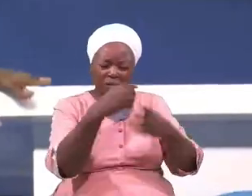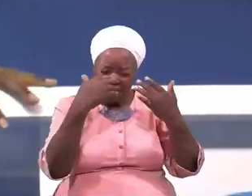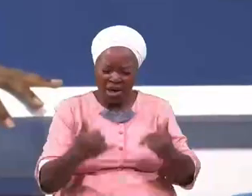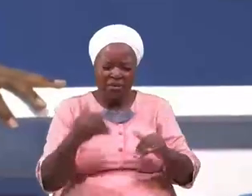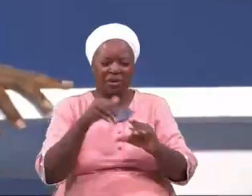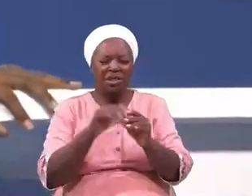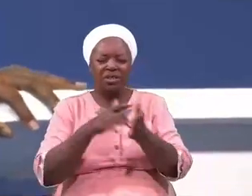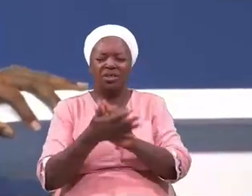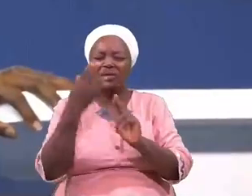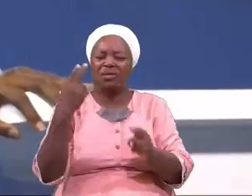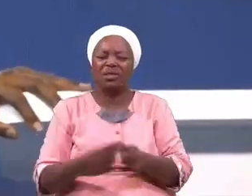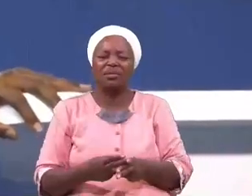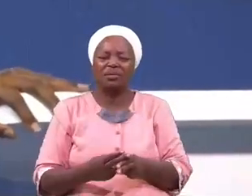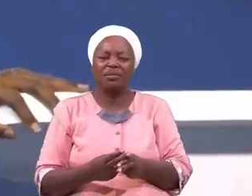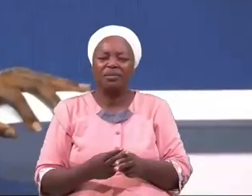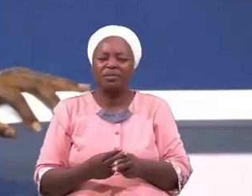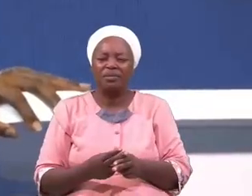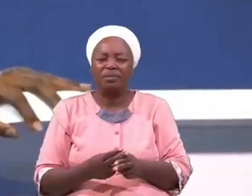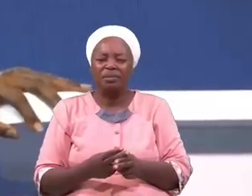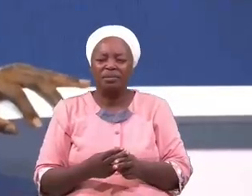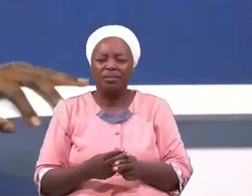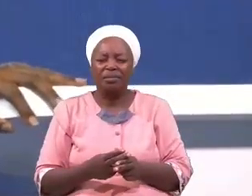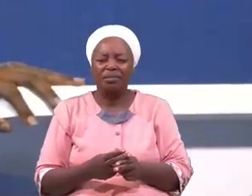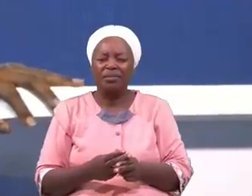Qu'ils aient l'assurance du salut maintenant.